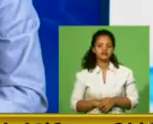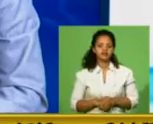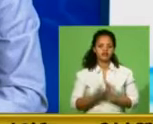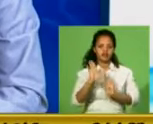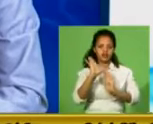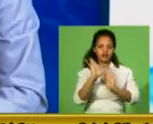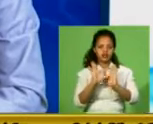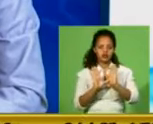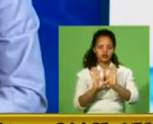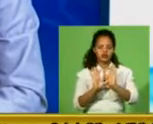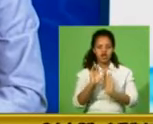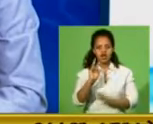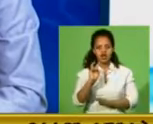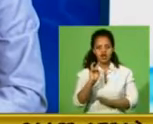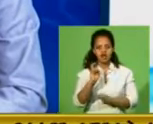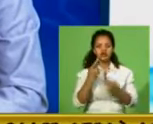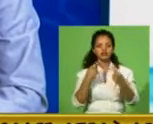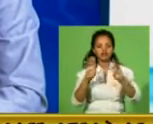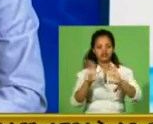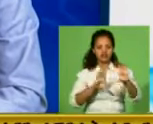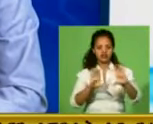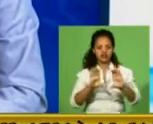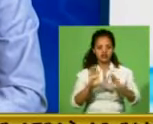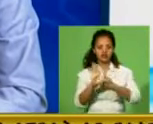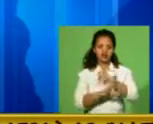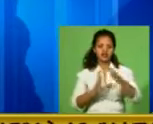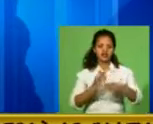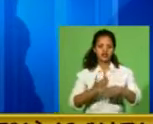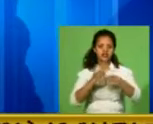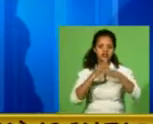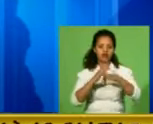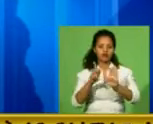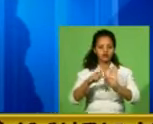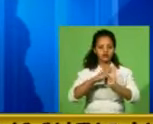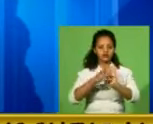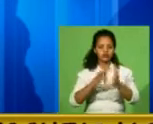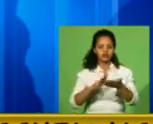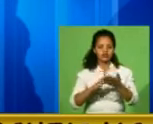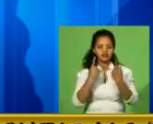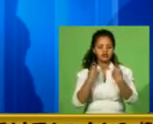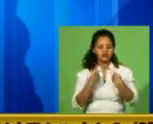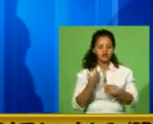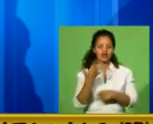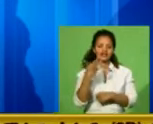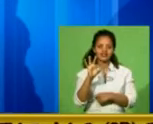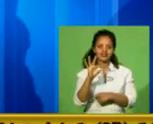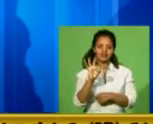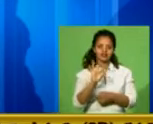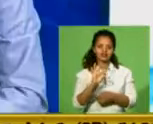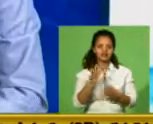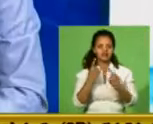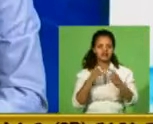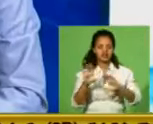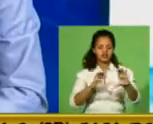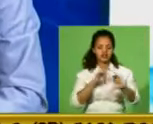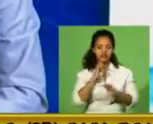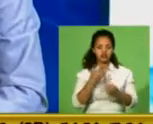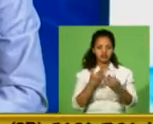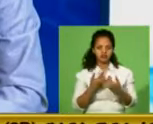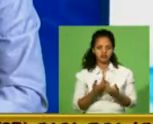በግንቦት 20 ሪፖርት የተደረገ በአገር ደረጃ ፖዚቲቭ የሆነ ምርመራው እንግዲህ 19 ምርመራ የተደረገ ነው ማለት